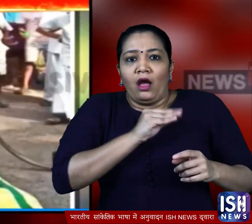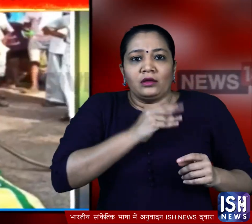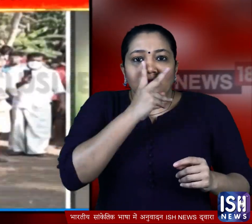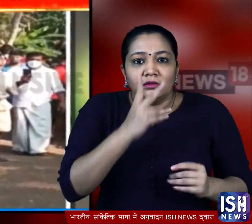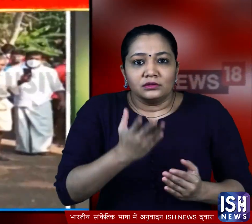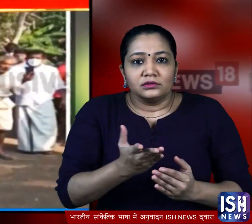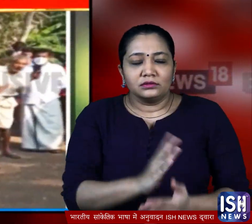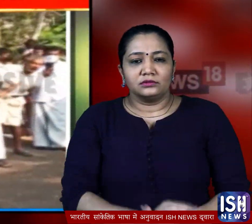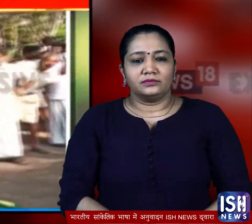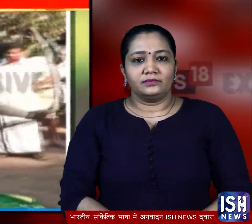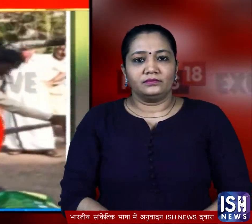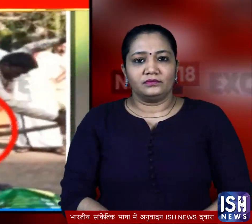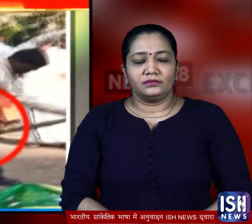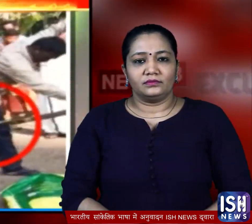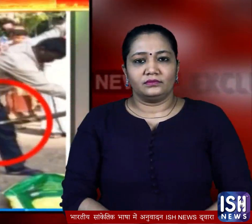लोग घबरा गए।